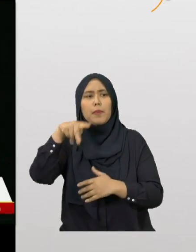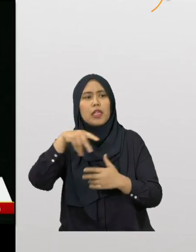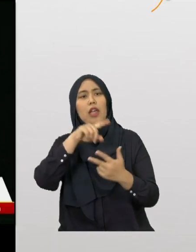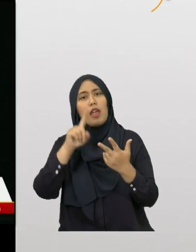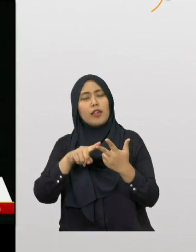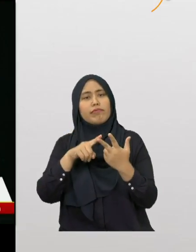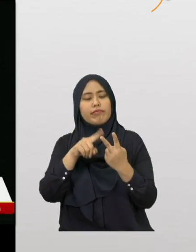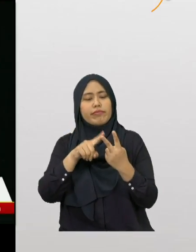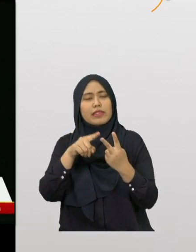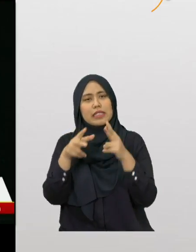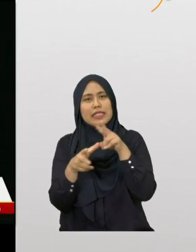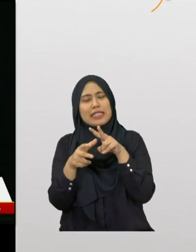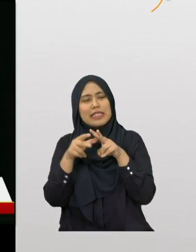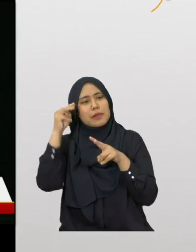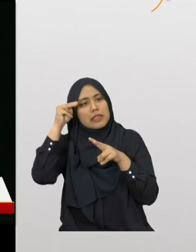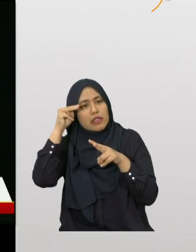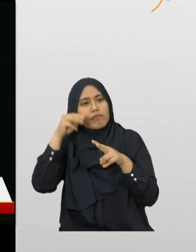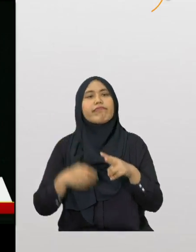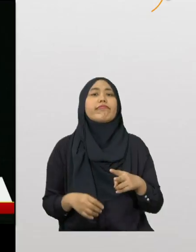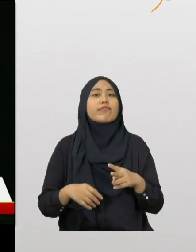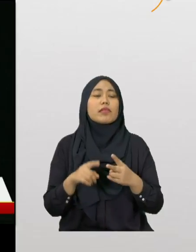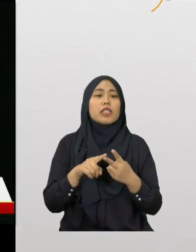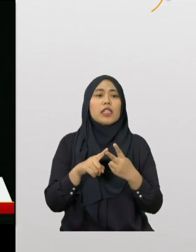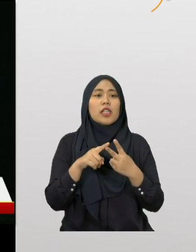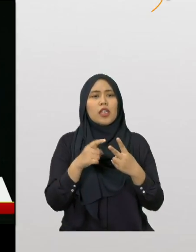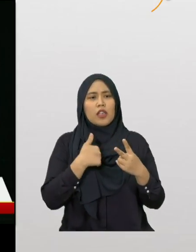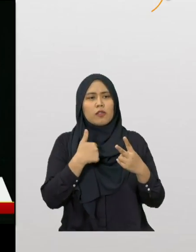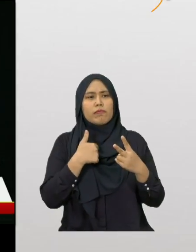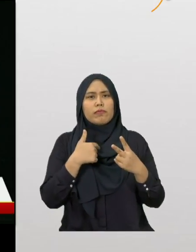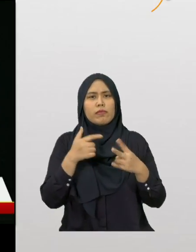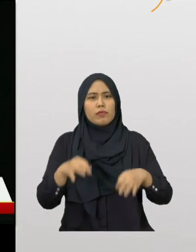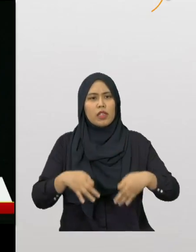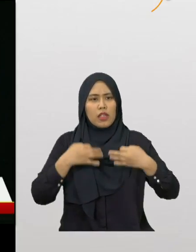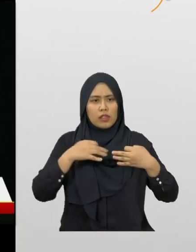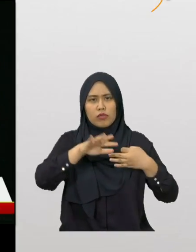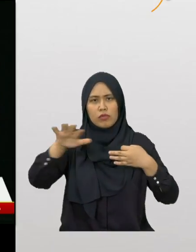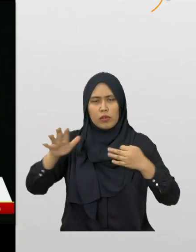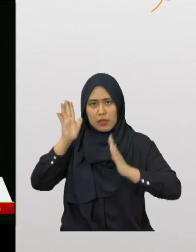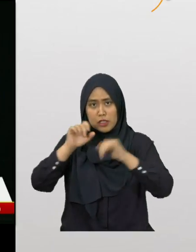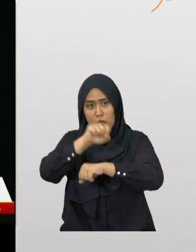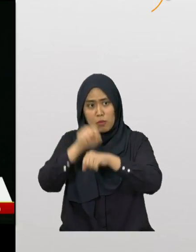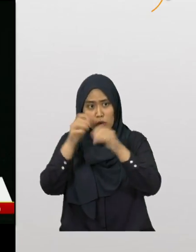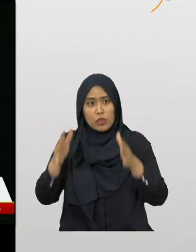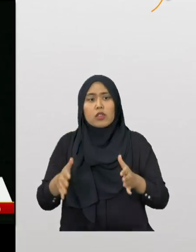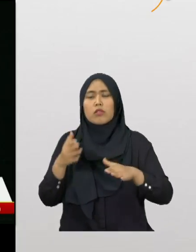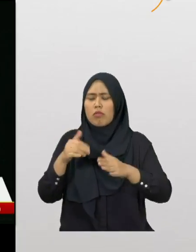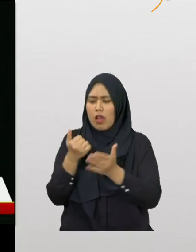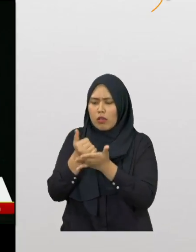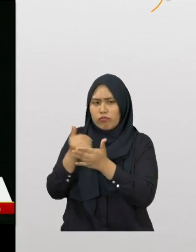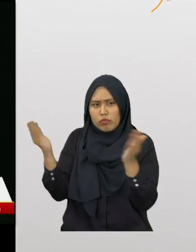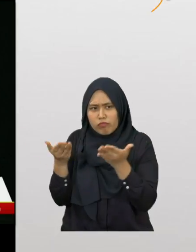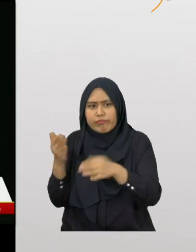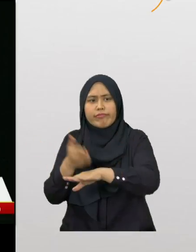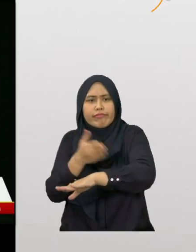untuk meningkatkan taraf hidup masyarakat Melayu, khususnya melalui pendidikan. Dalam bukunya,